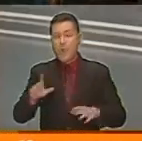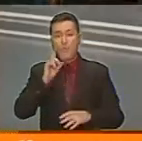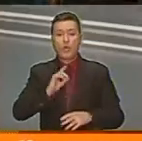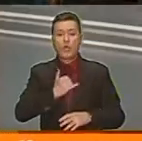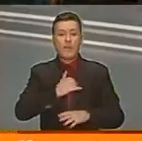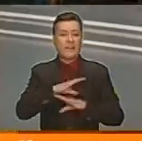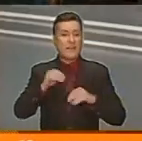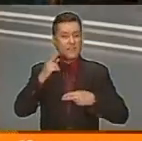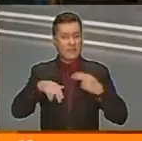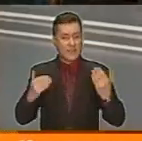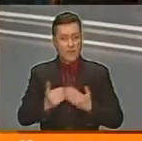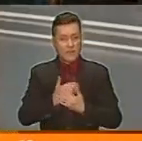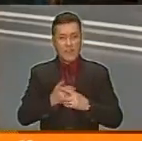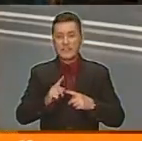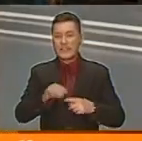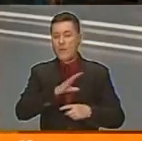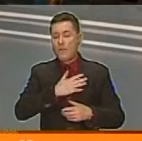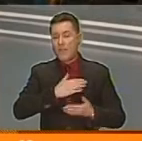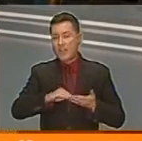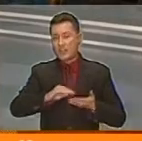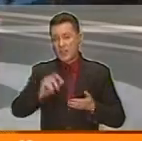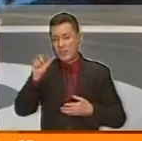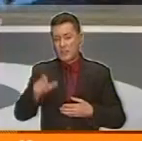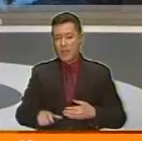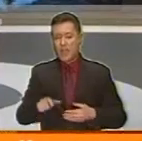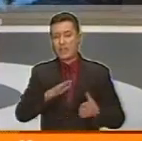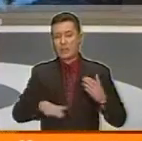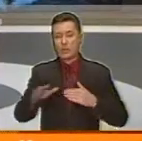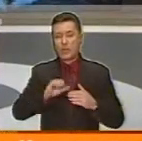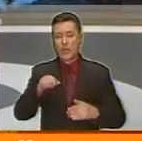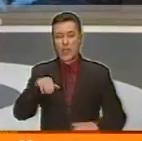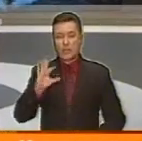всі новини. Віто. Дякую. Дякую, Борисе. Це був Борис Сачалко і новини фронту.